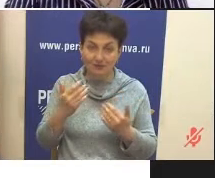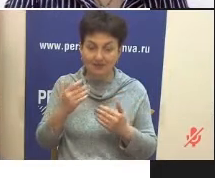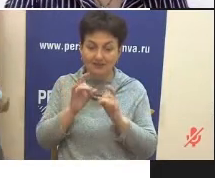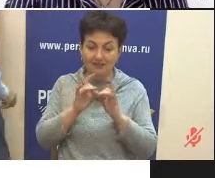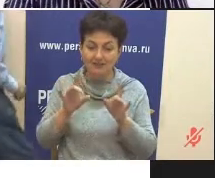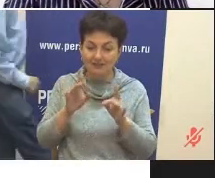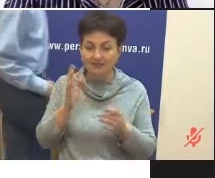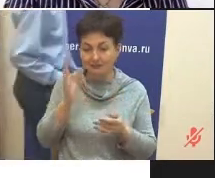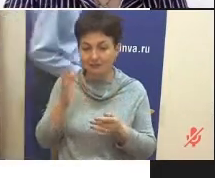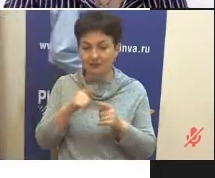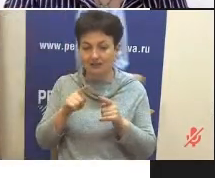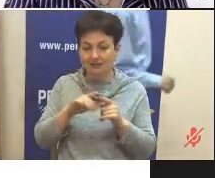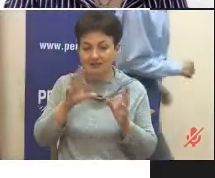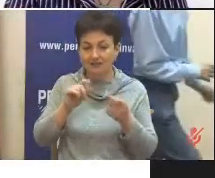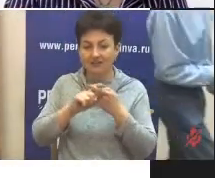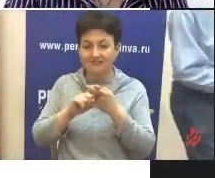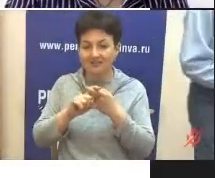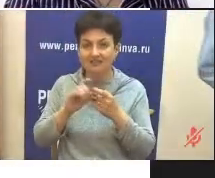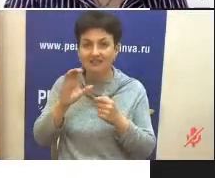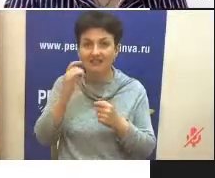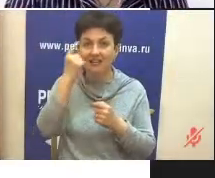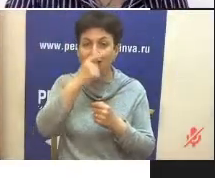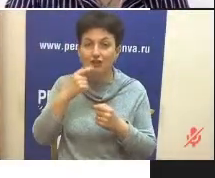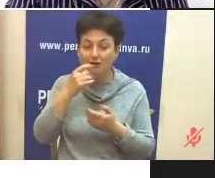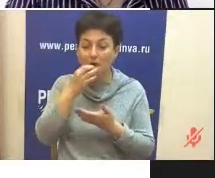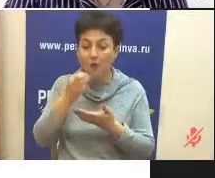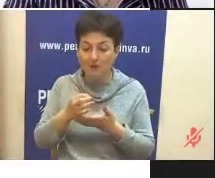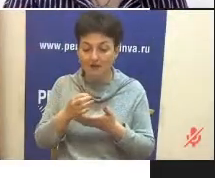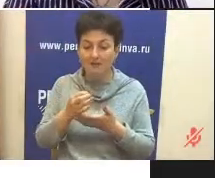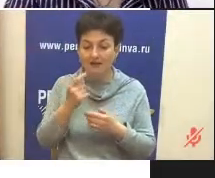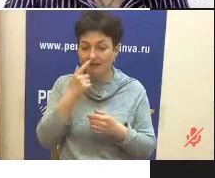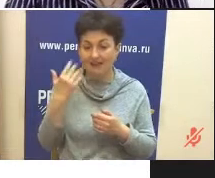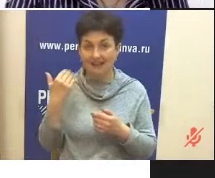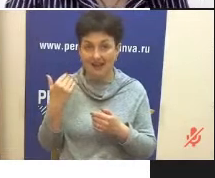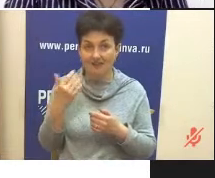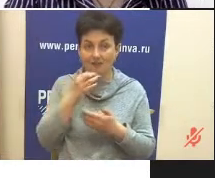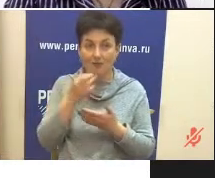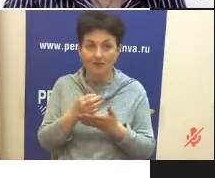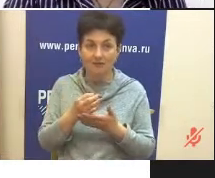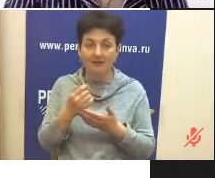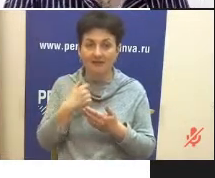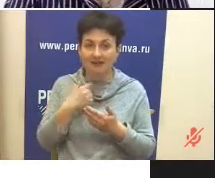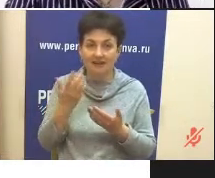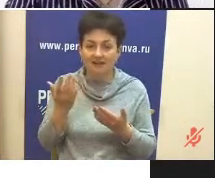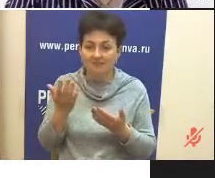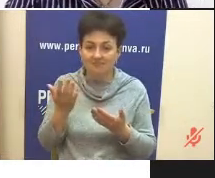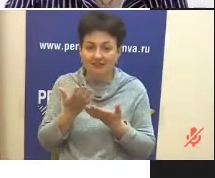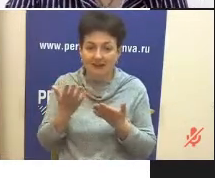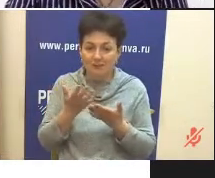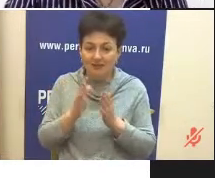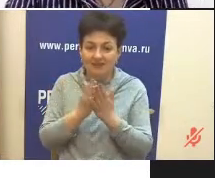будут скорее связаны с личным моим опытом, весьма недавним. Вот, я вам никакую книгу, к сожалению,